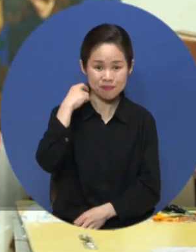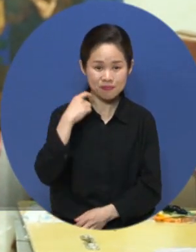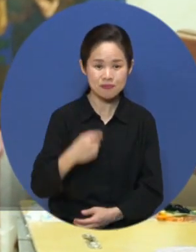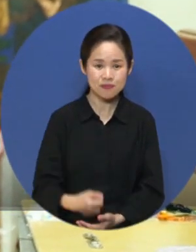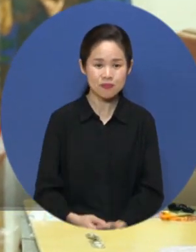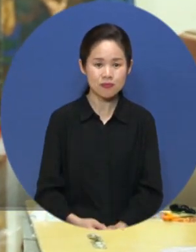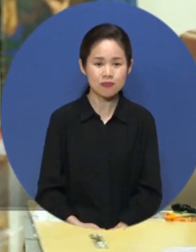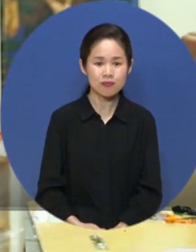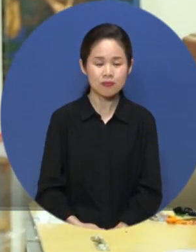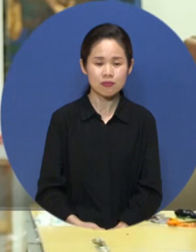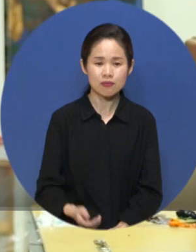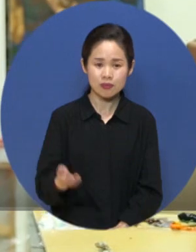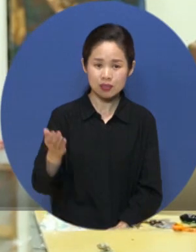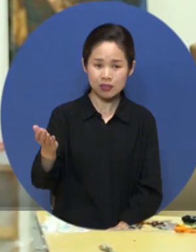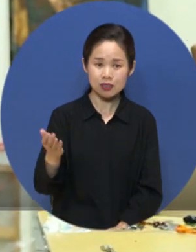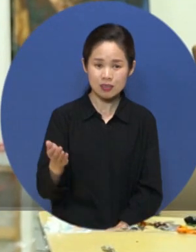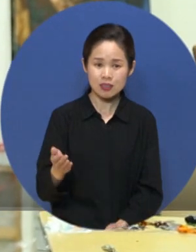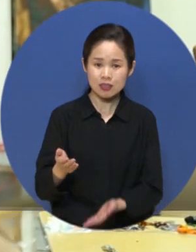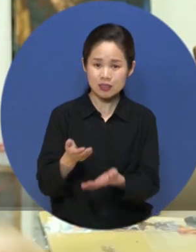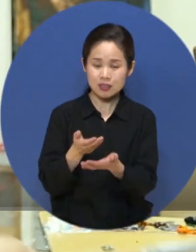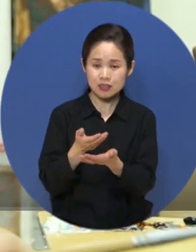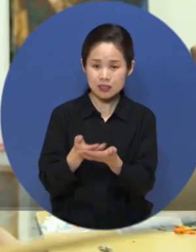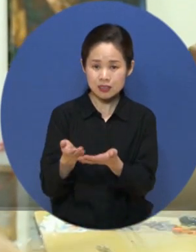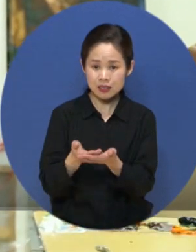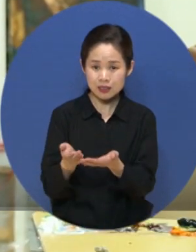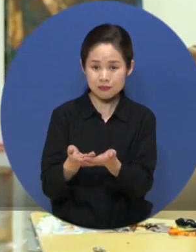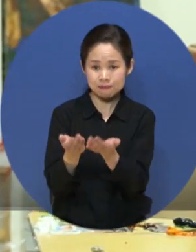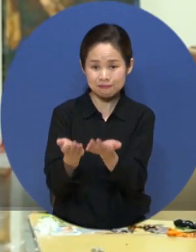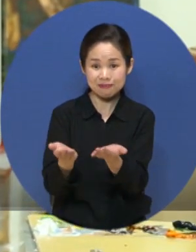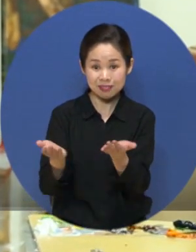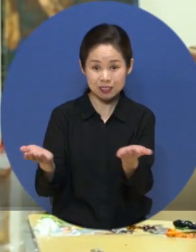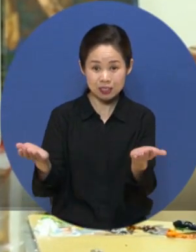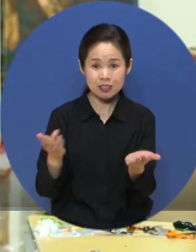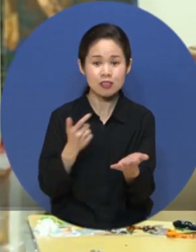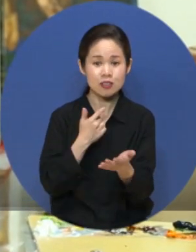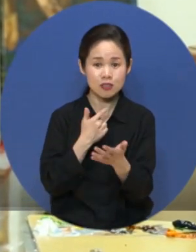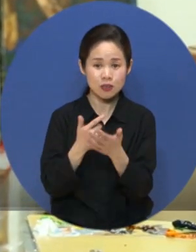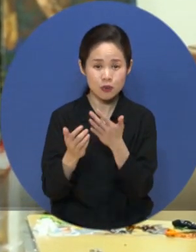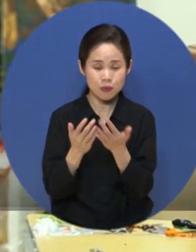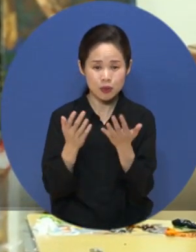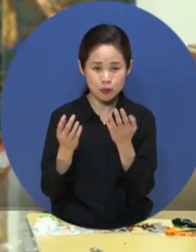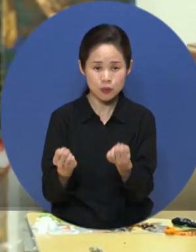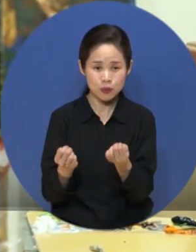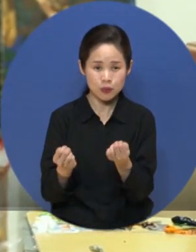워낙 또 재호 형이 이렇게 전시도 많이 하시고 또